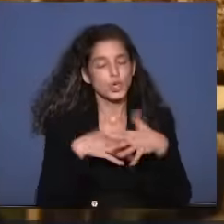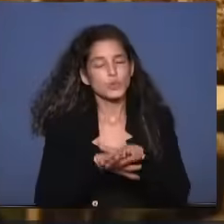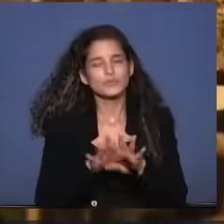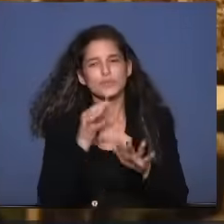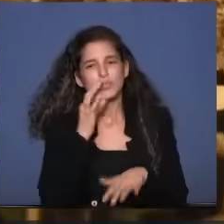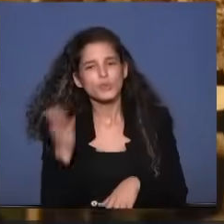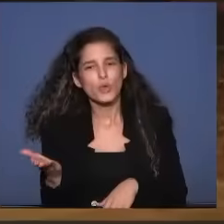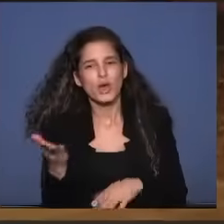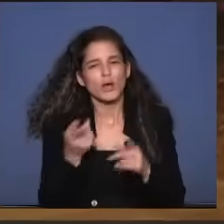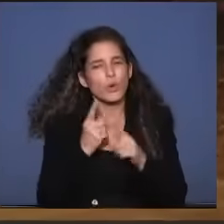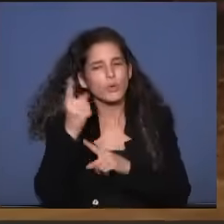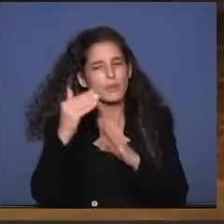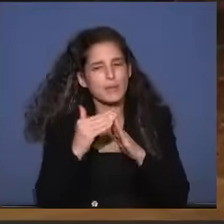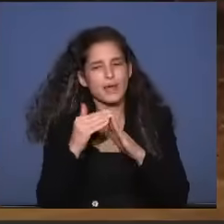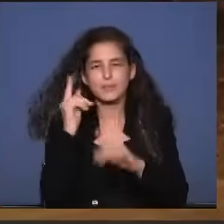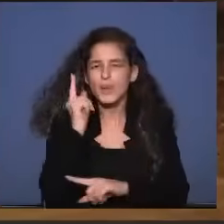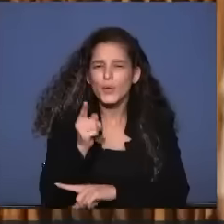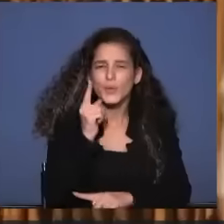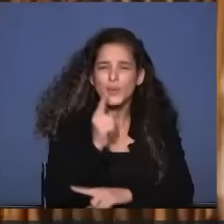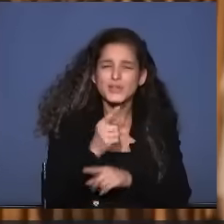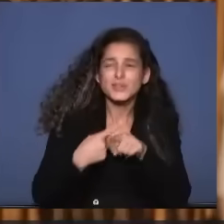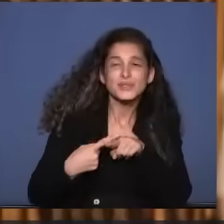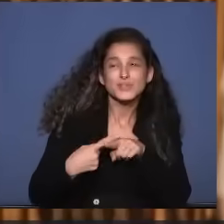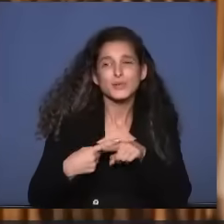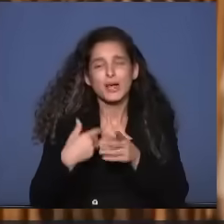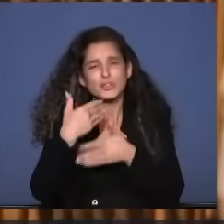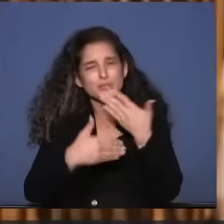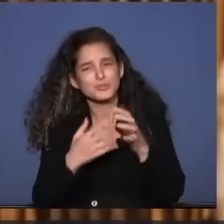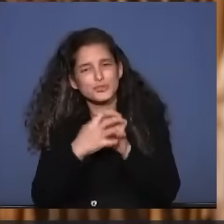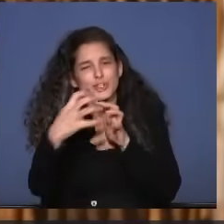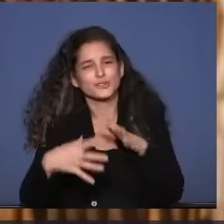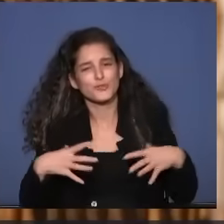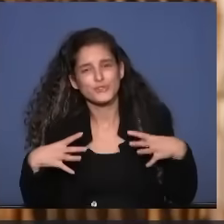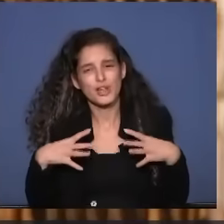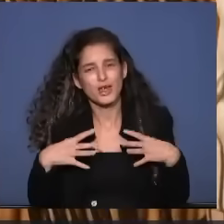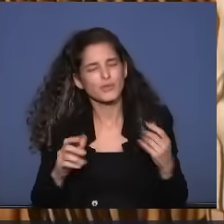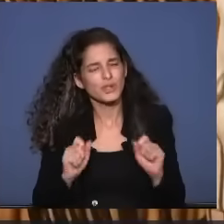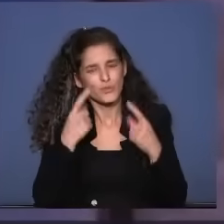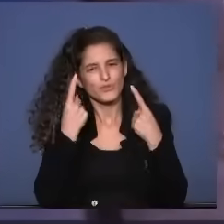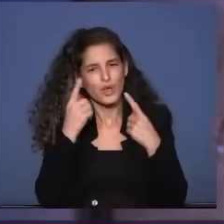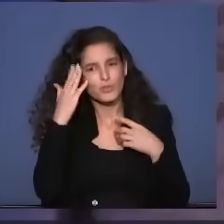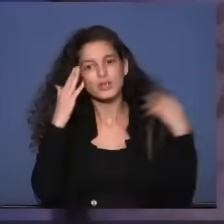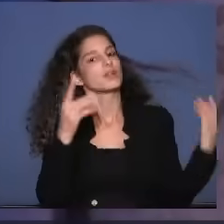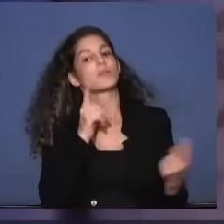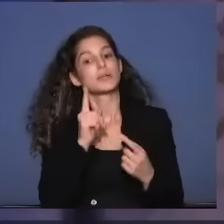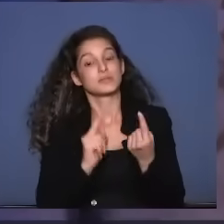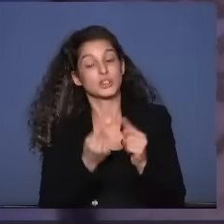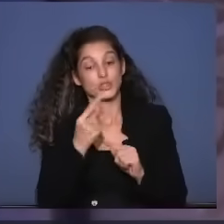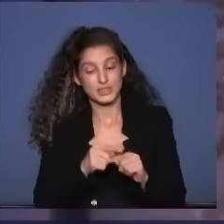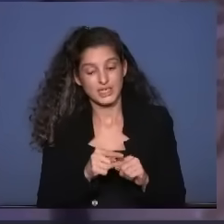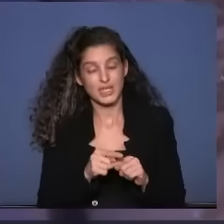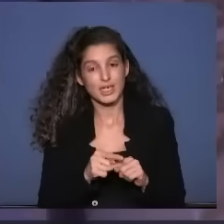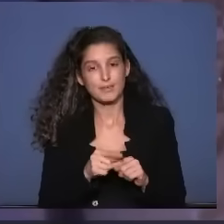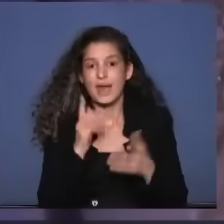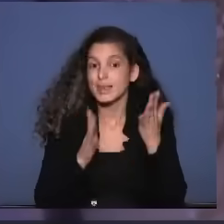חוקים מהבית, במלונות, בסוג של המשך של חופשה, מוביל לתופעה מוכרת. לפעמים זה יוצא ויכול לצאת